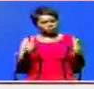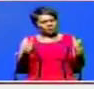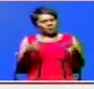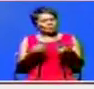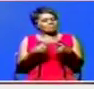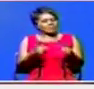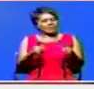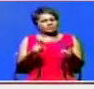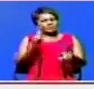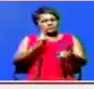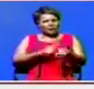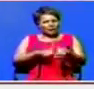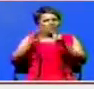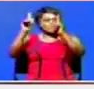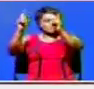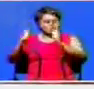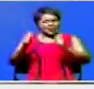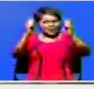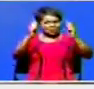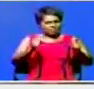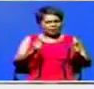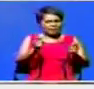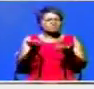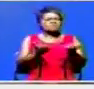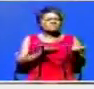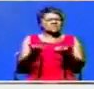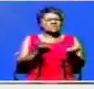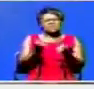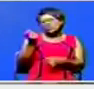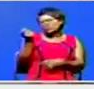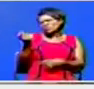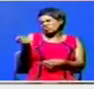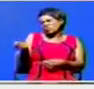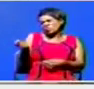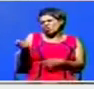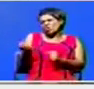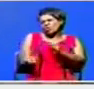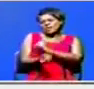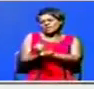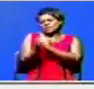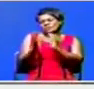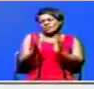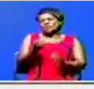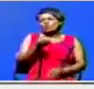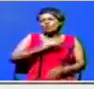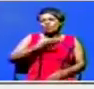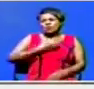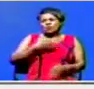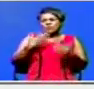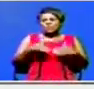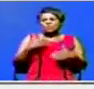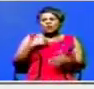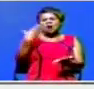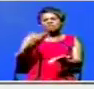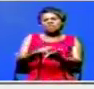Lakini kila maandamano yanapofanyika, mauzo yamekuwa fumbo, anavyoeleza mmiliki. I feel like people don't have the money